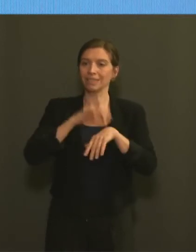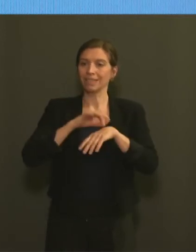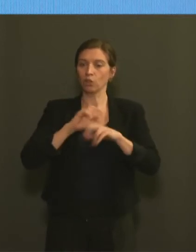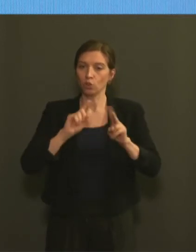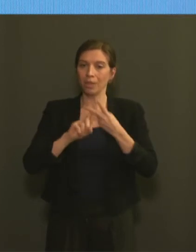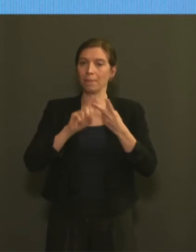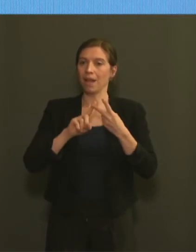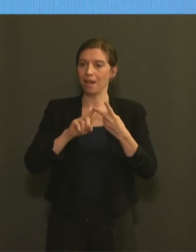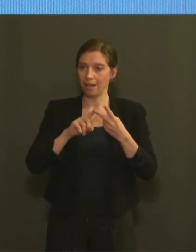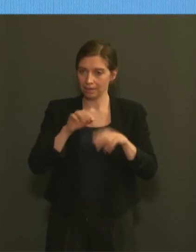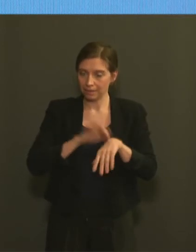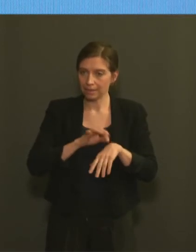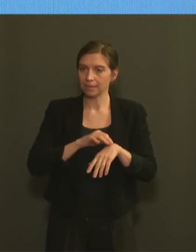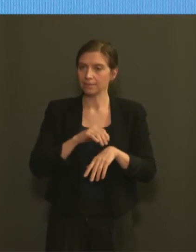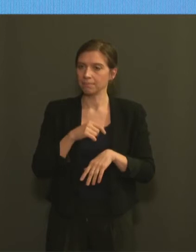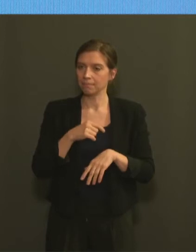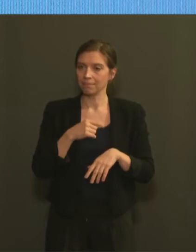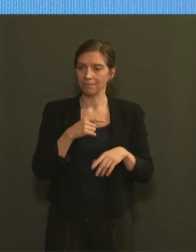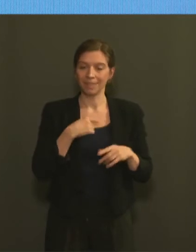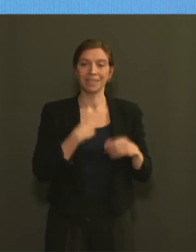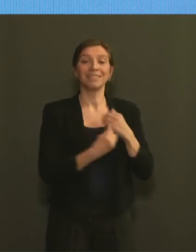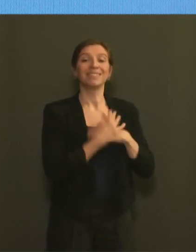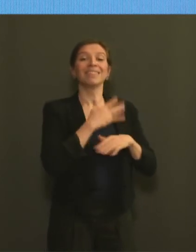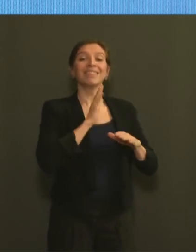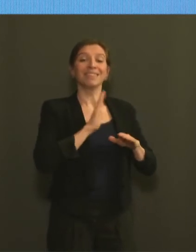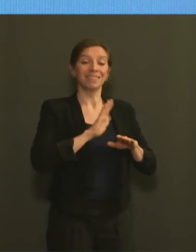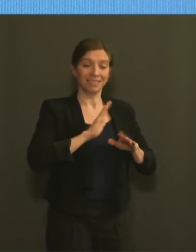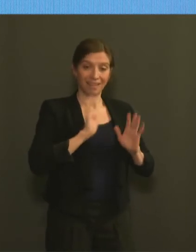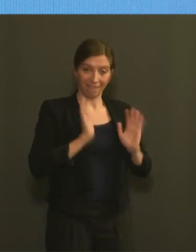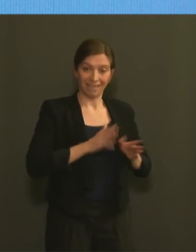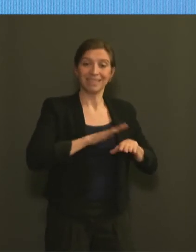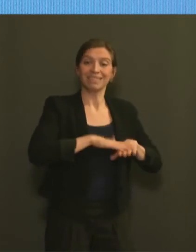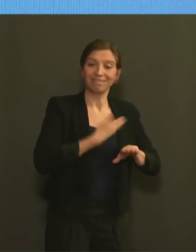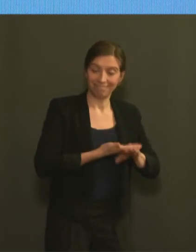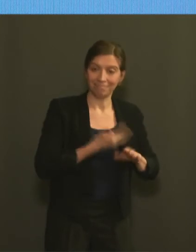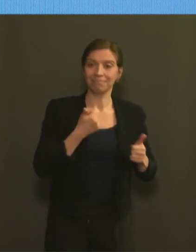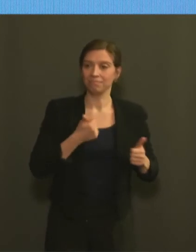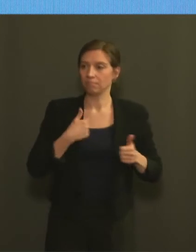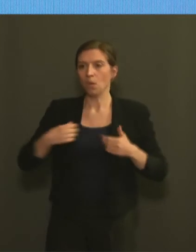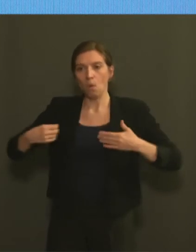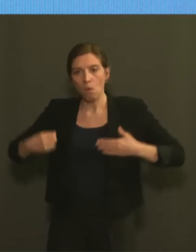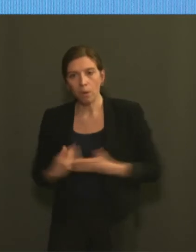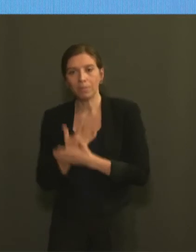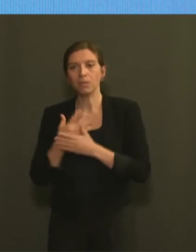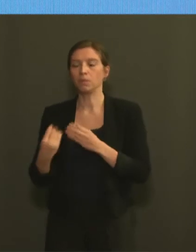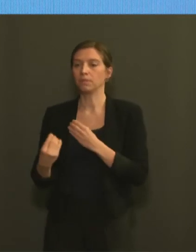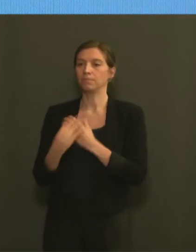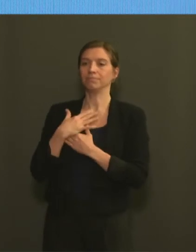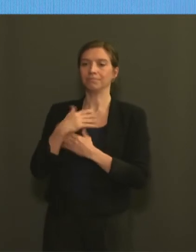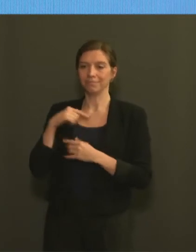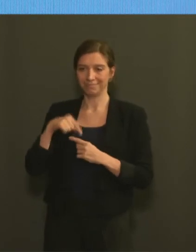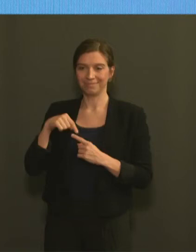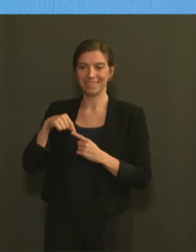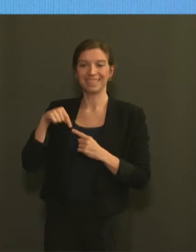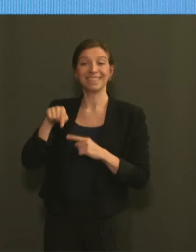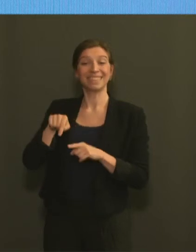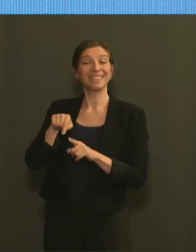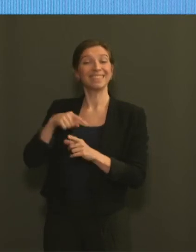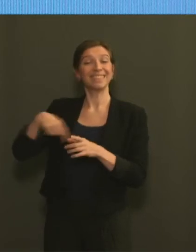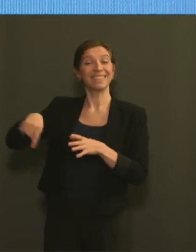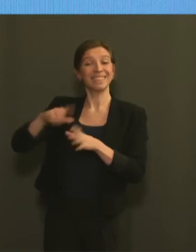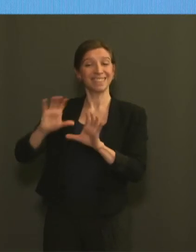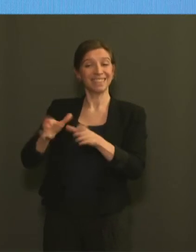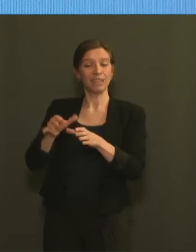de louvres mundial of heroes of stalingrad d'un homme de rio